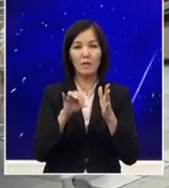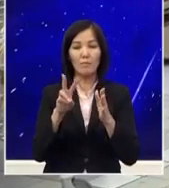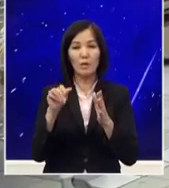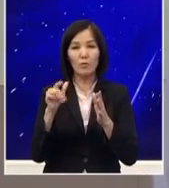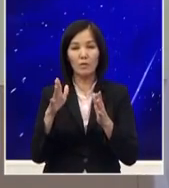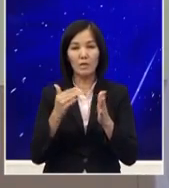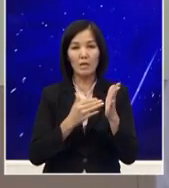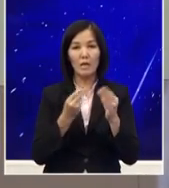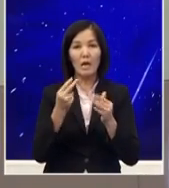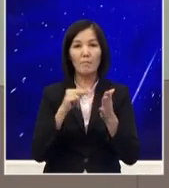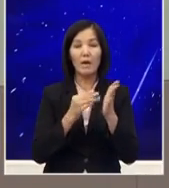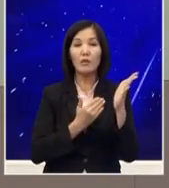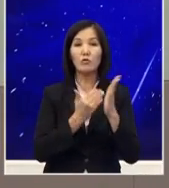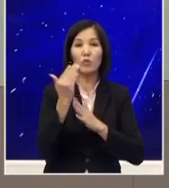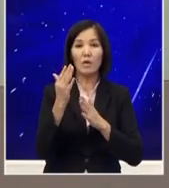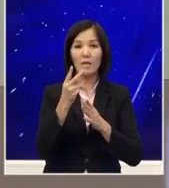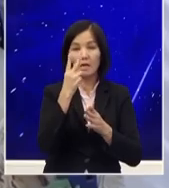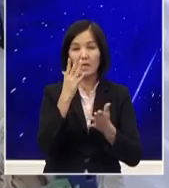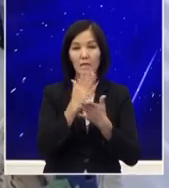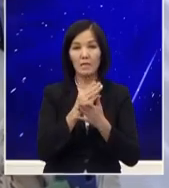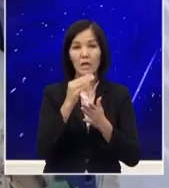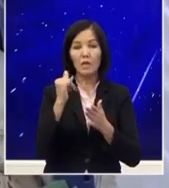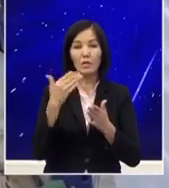бағаның жоғарылағаны анықталды. Жетісу әлеуметтік